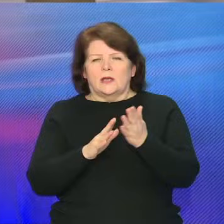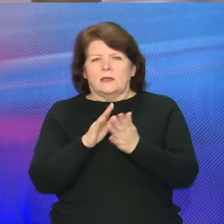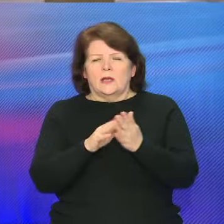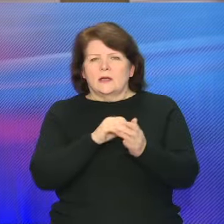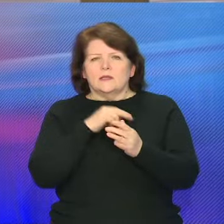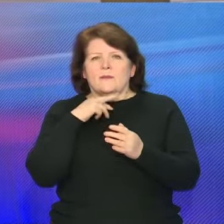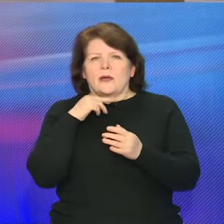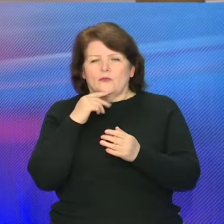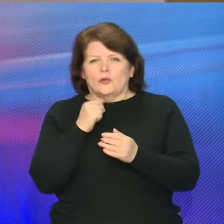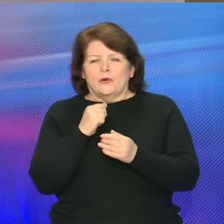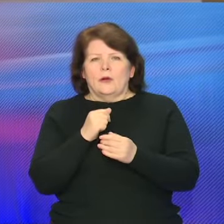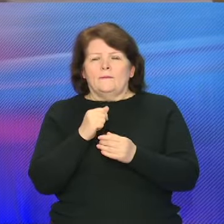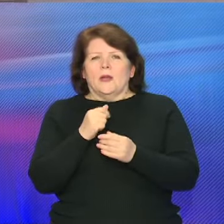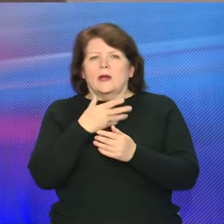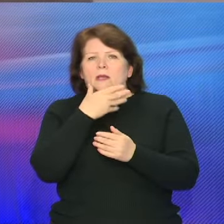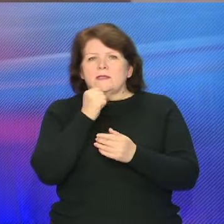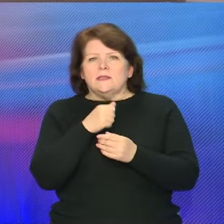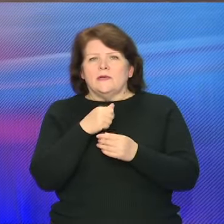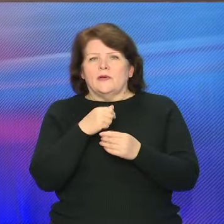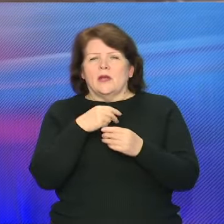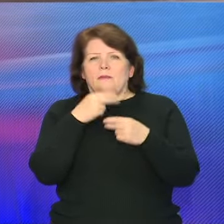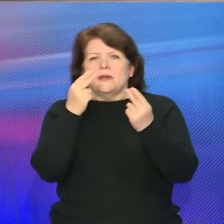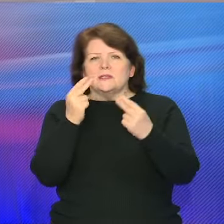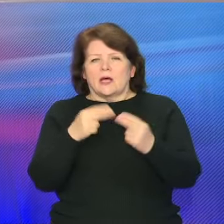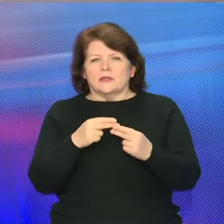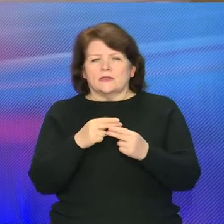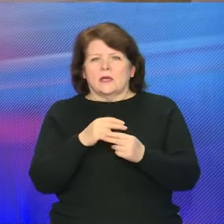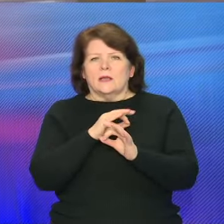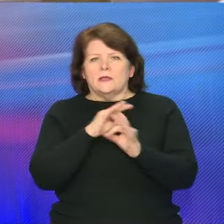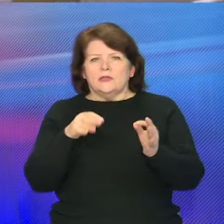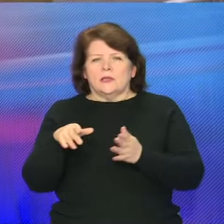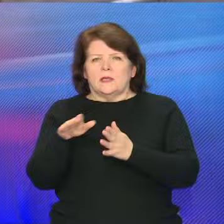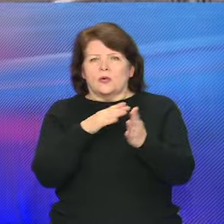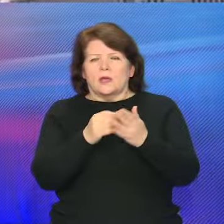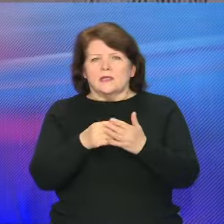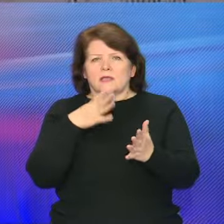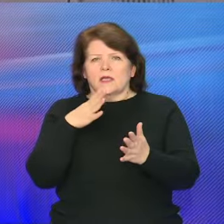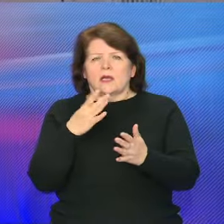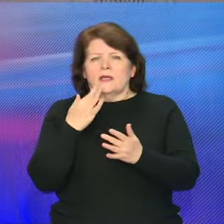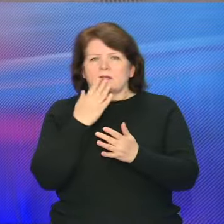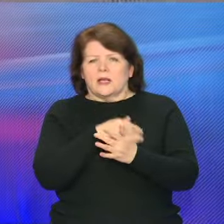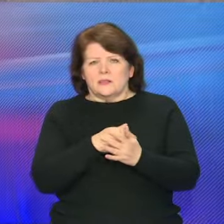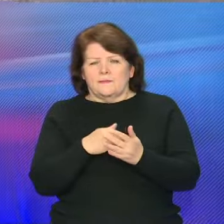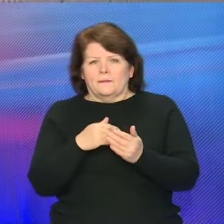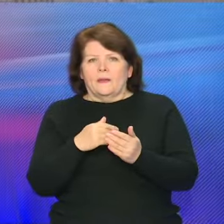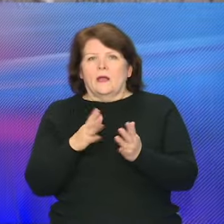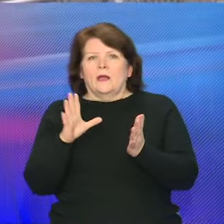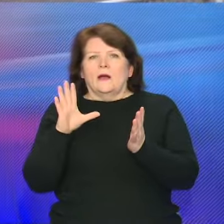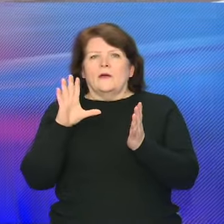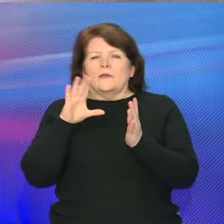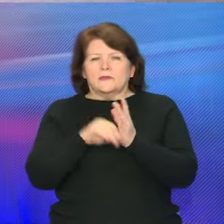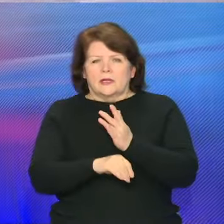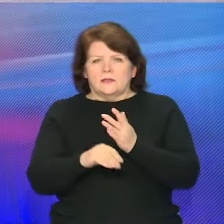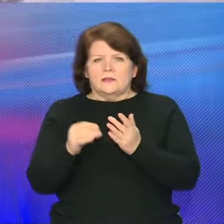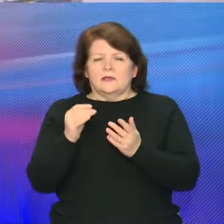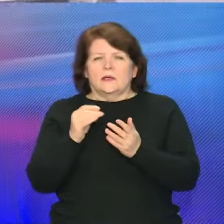кайфую. Маляўнічыя пейзажы і выдатныя дарогі нашай рэспублікі ацанілі і замежныя дрыфт-пілоты. У складзе інтэрнацыянальнай